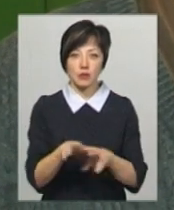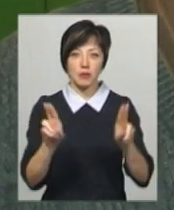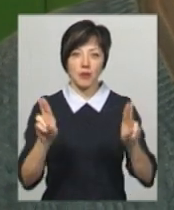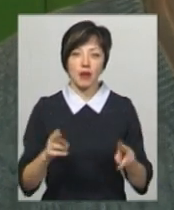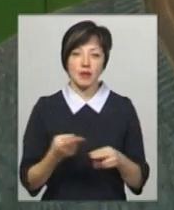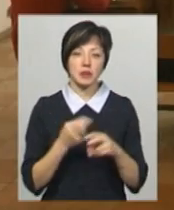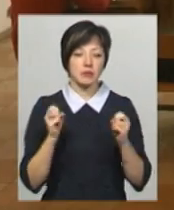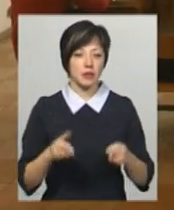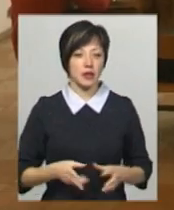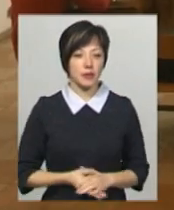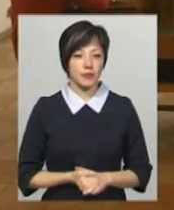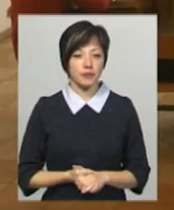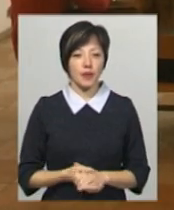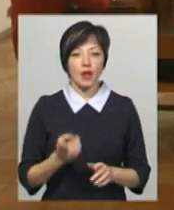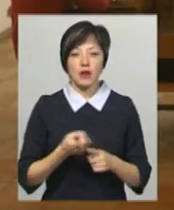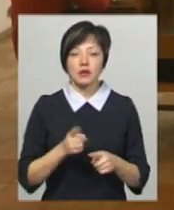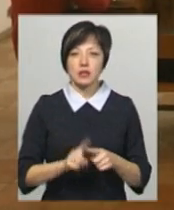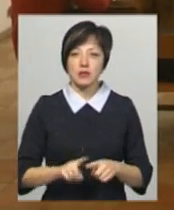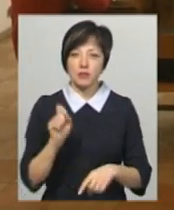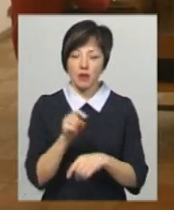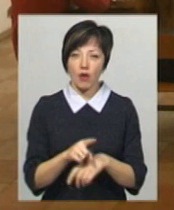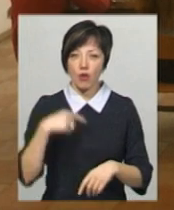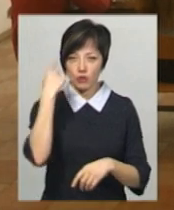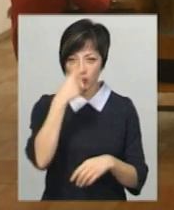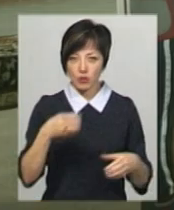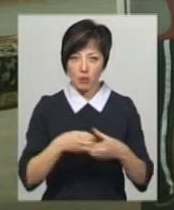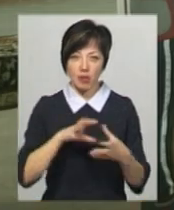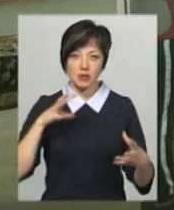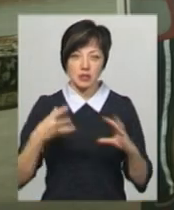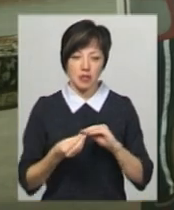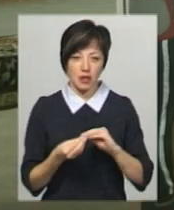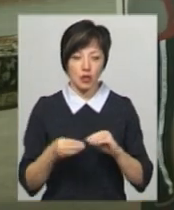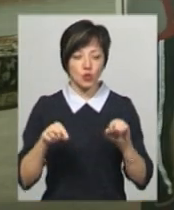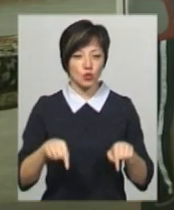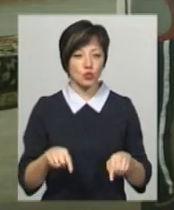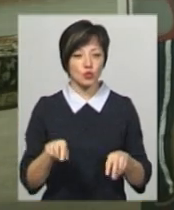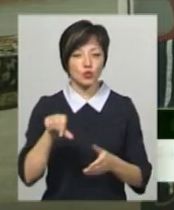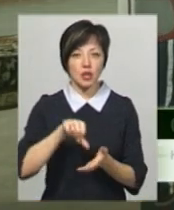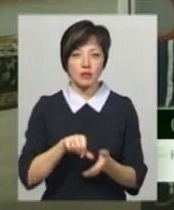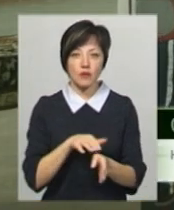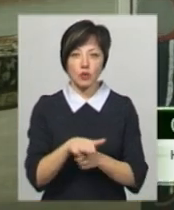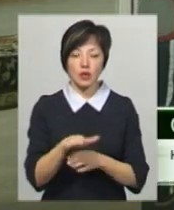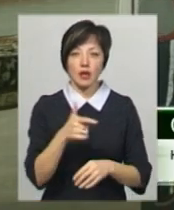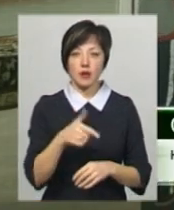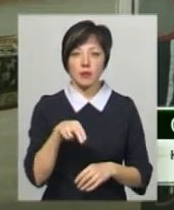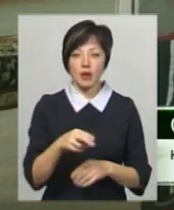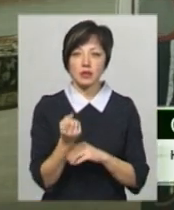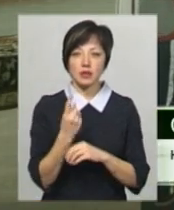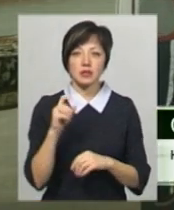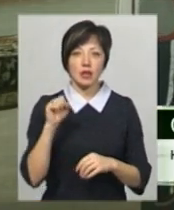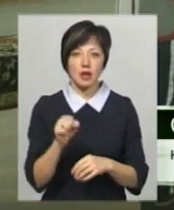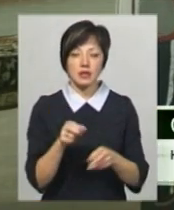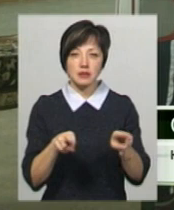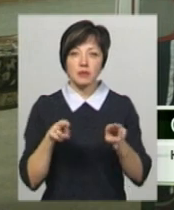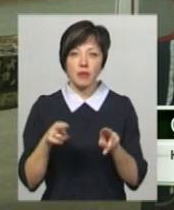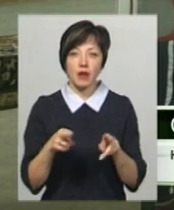правил безпеки. У цій вправі і особистий, і командний залік. Тут учасники виконують вправу ГП-11А – стрільба з